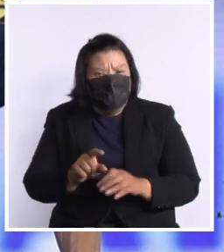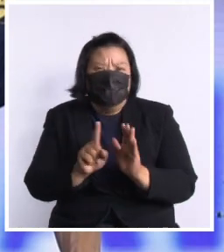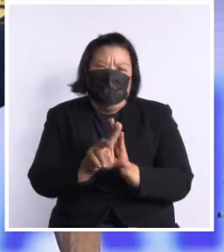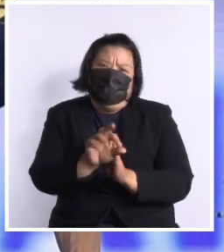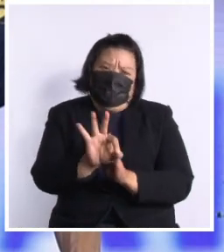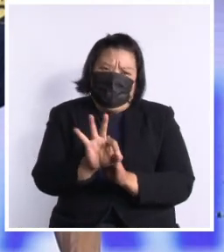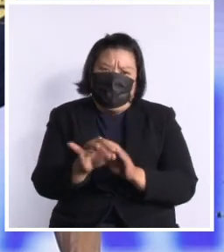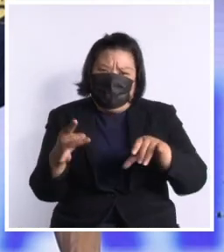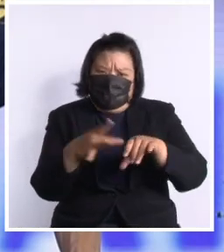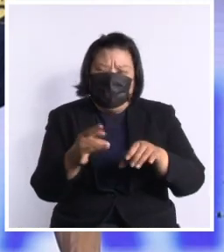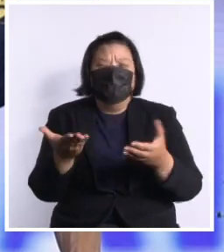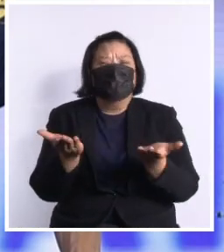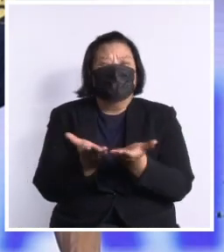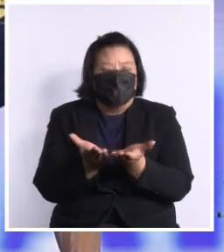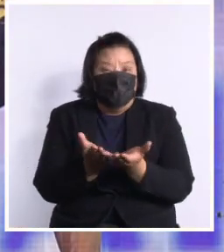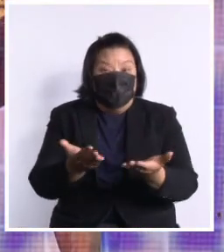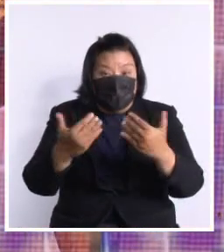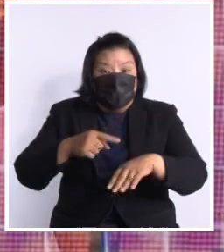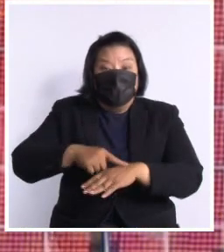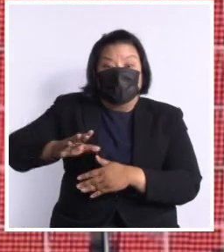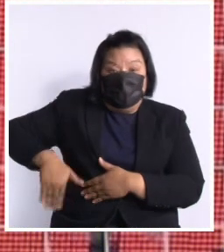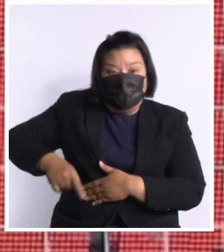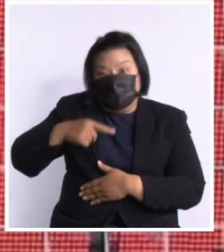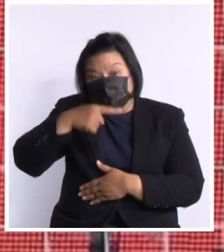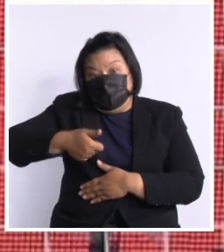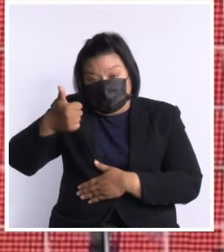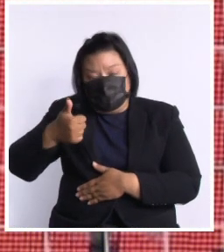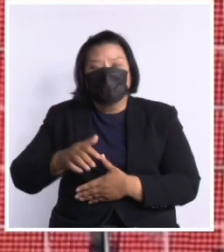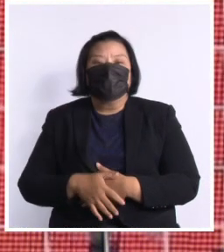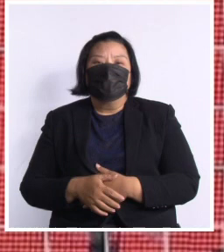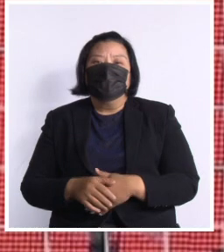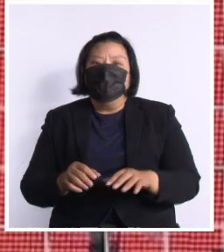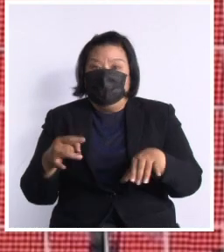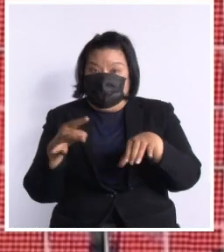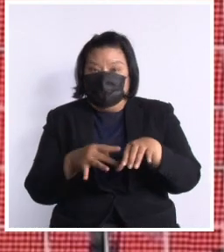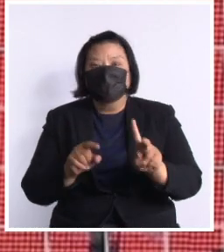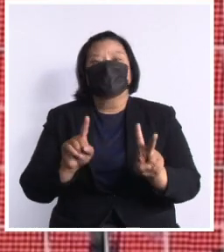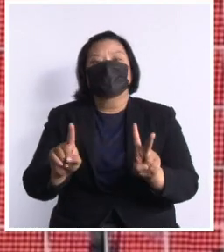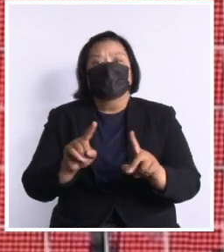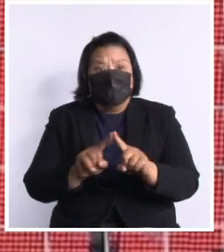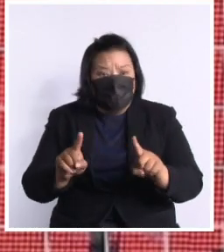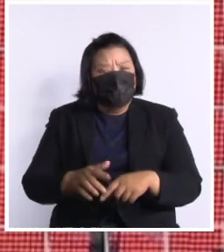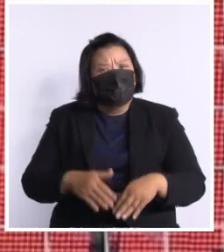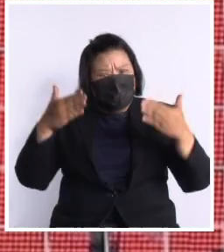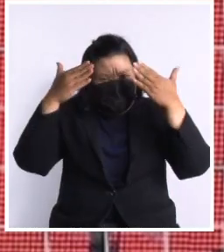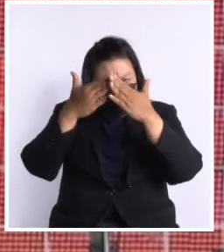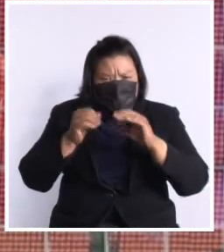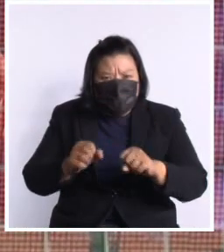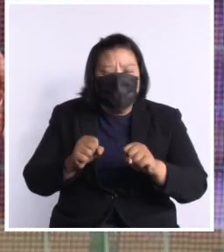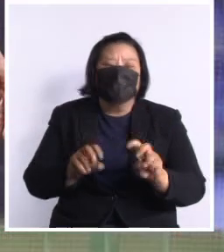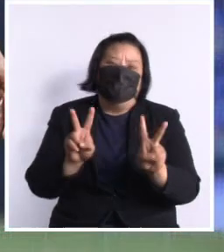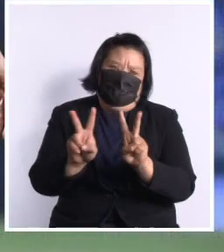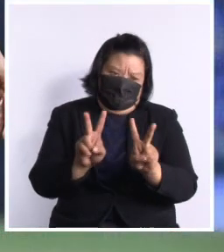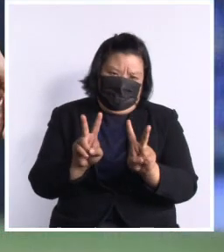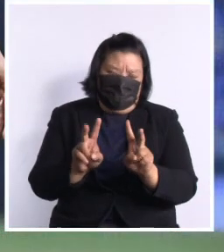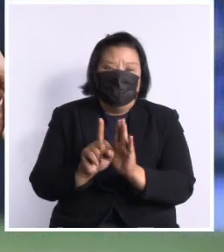จากอ่ะยากลุ่มกับครึ่งหลังเนี่ยอ่ะ 121จากอดิศักดิ์ไกรษรนาทีที่ 51in the cityเสมอเป็นมือสอง 2นะครับนาที